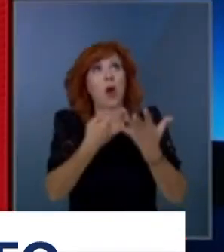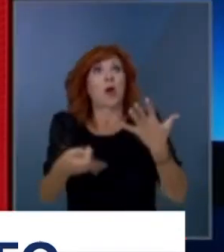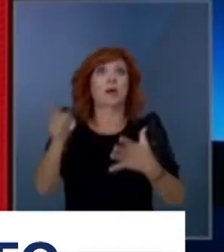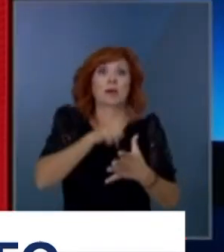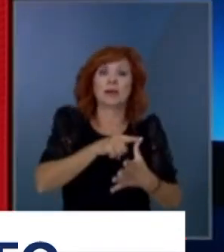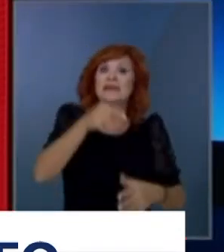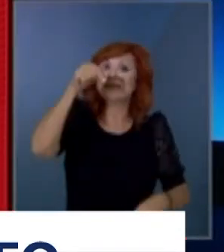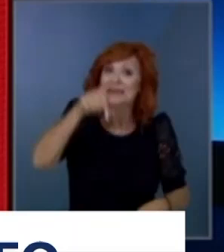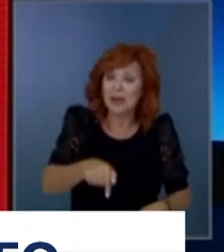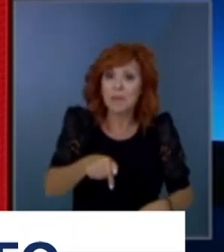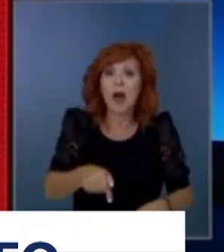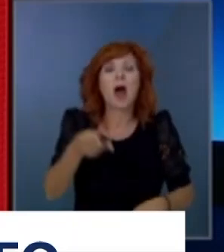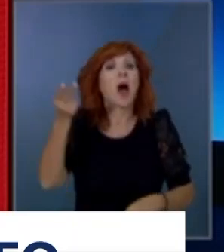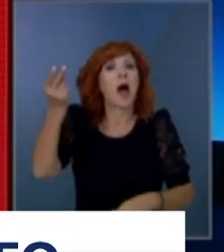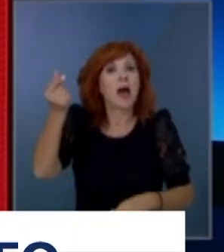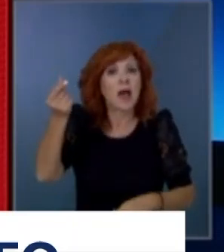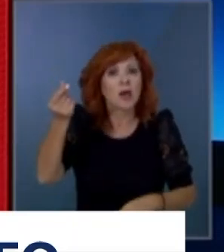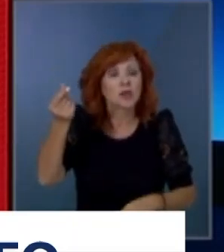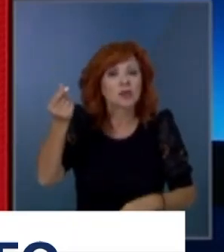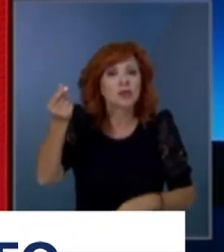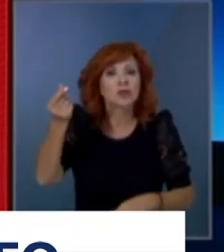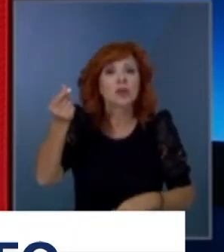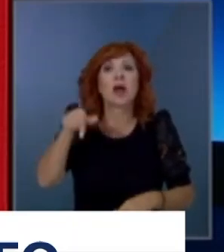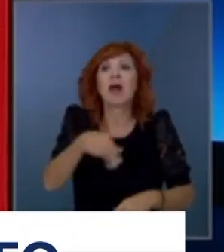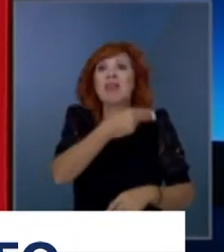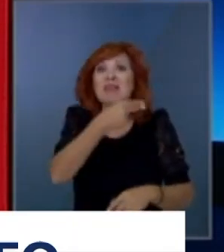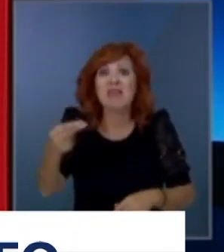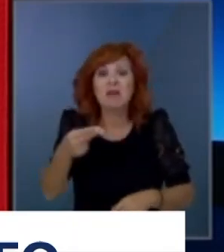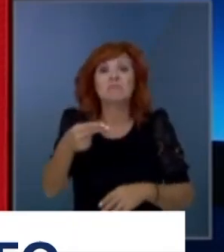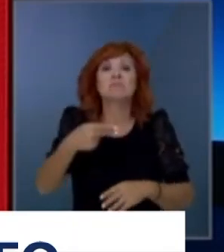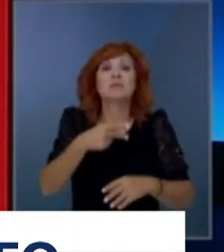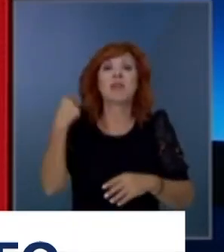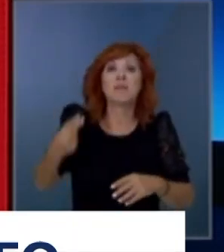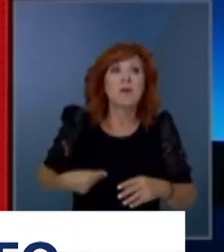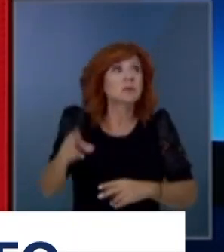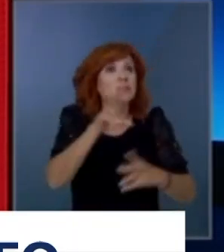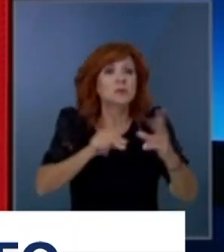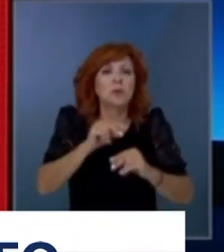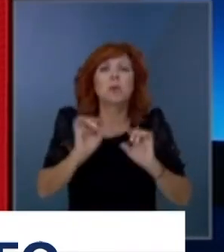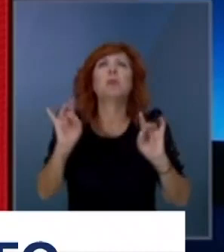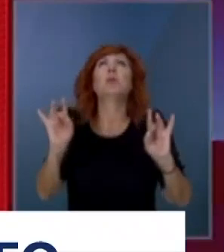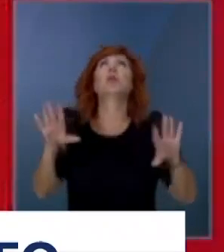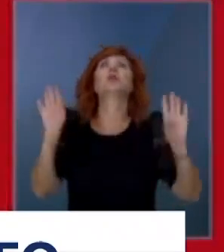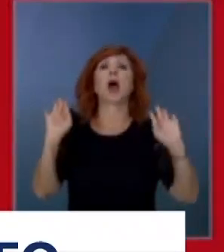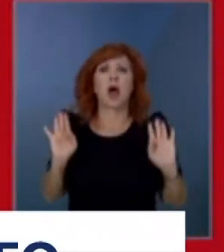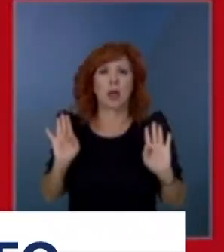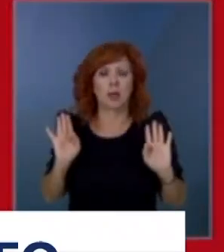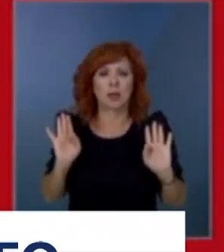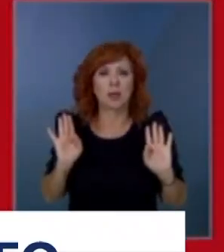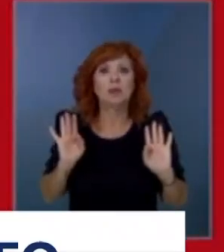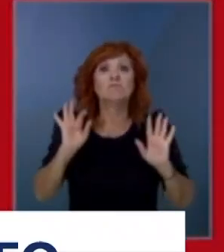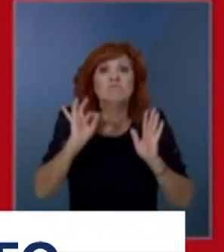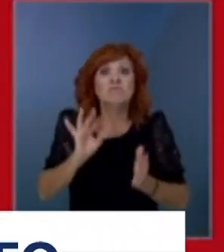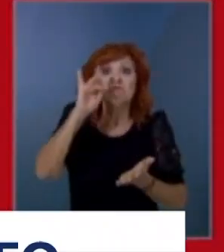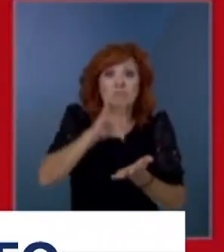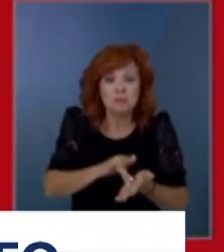Σήμερα το χρέος δεν είναι καν στο επίκεντρο της δημόσιας συζήτησης. Στο επίκεντρο